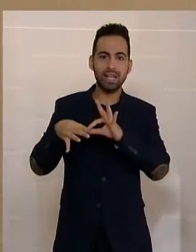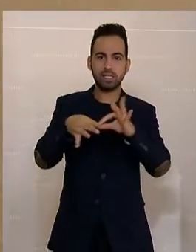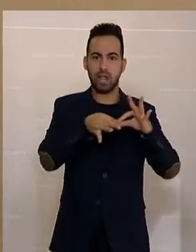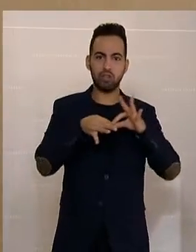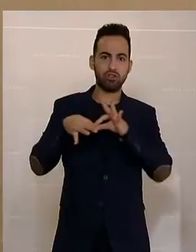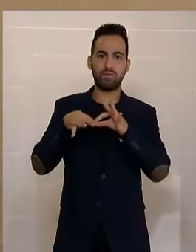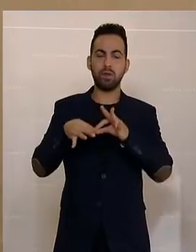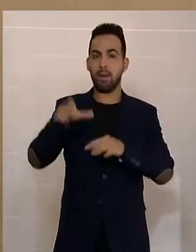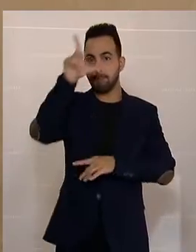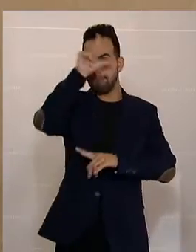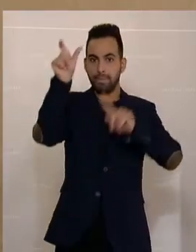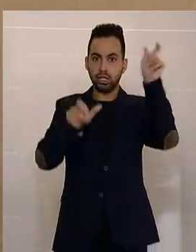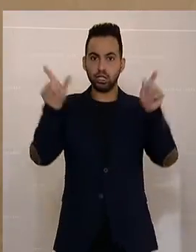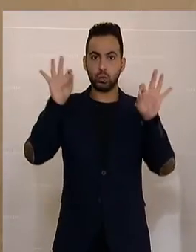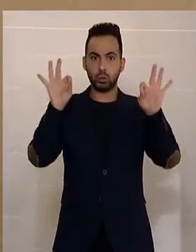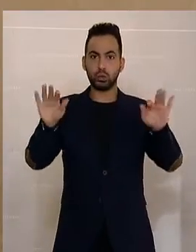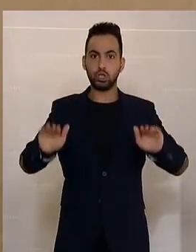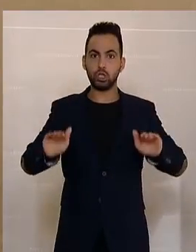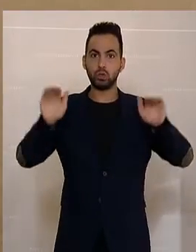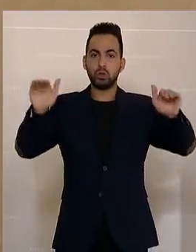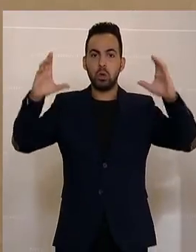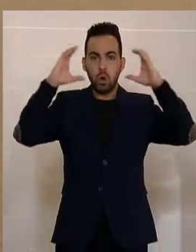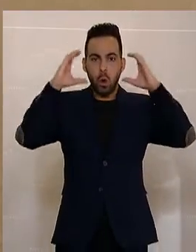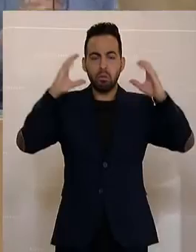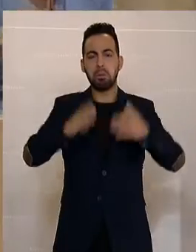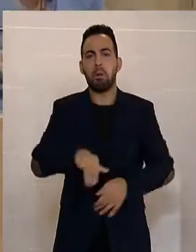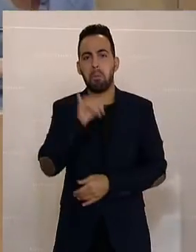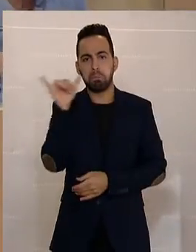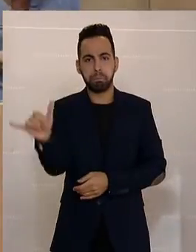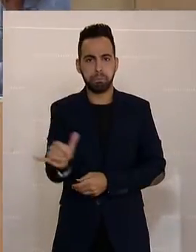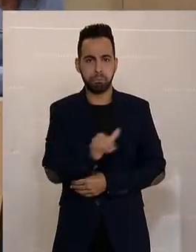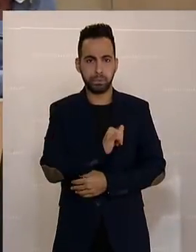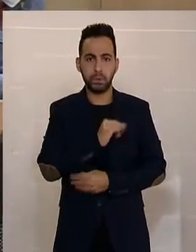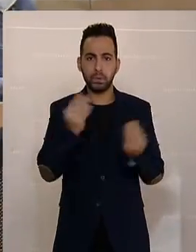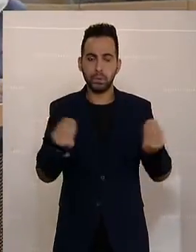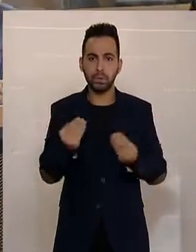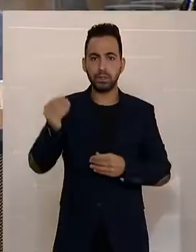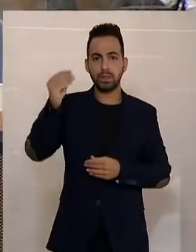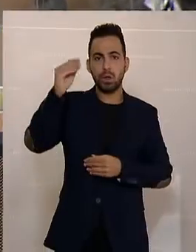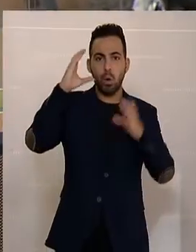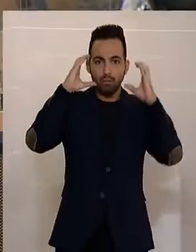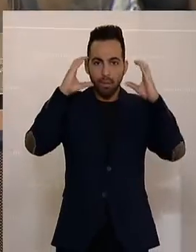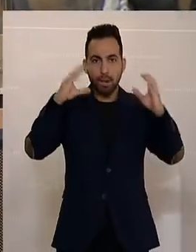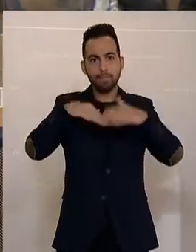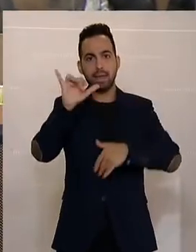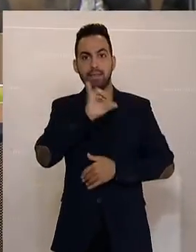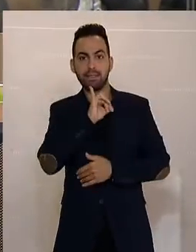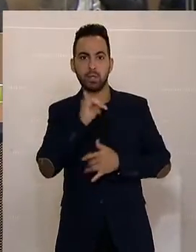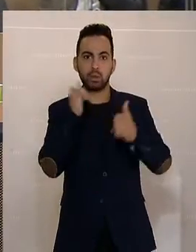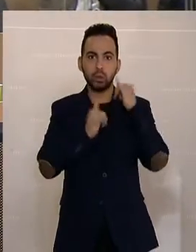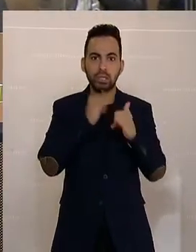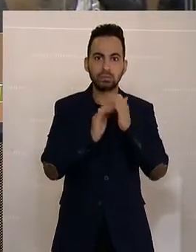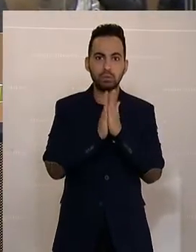Menschen gut geschützt sind. Das interessiert die ÖVP schon weniger, weil da geht es um andere Interessen, wie den